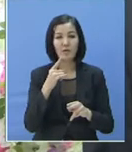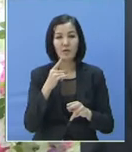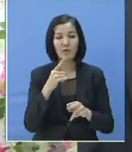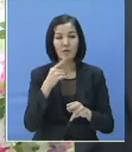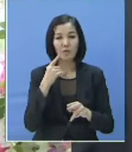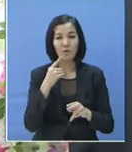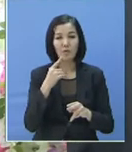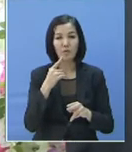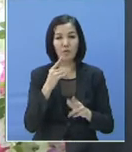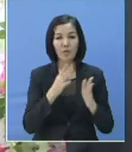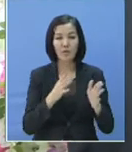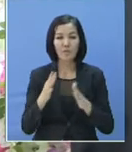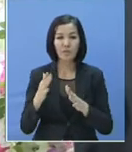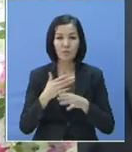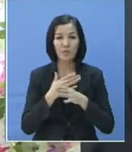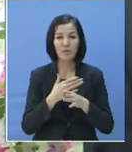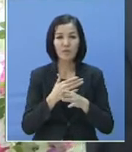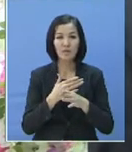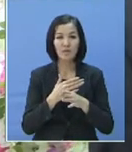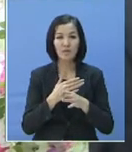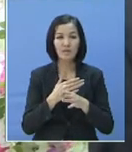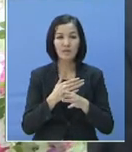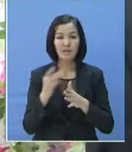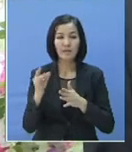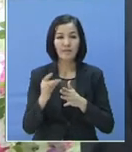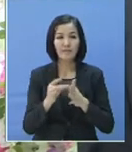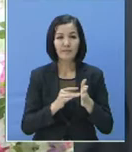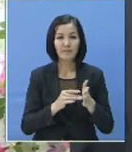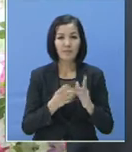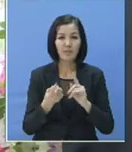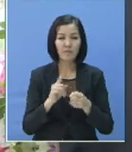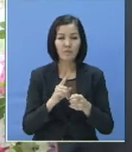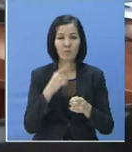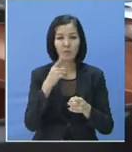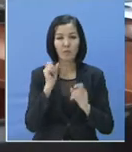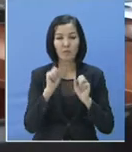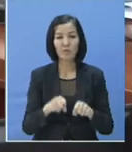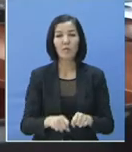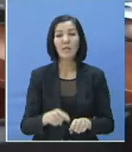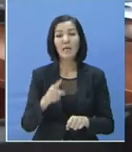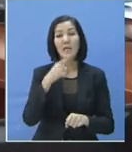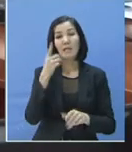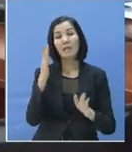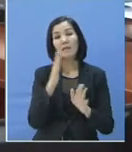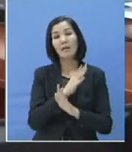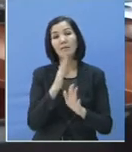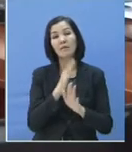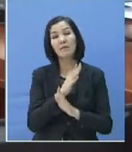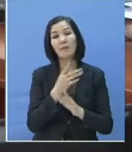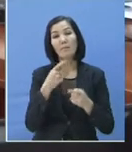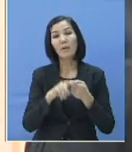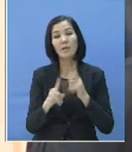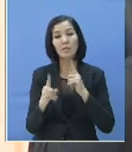сөйлеуді қалыптастыруға ықпал ететін тікелей реформа деп айтуға болады. Тіл тағдыры талқыға түскен жиын әсерлі